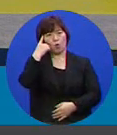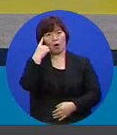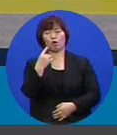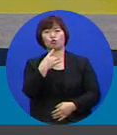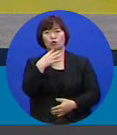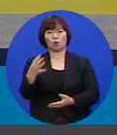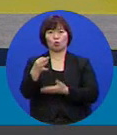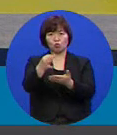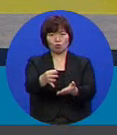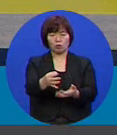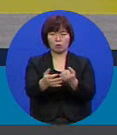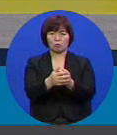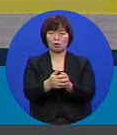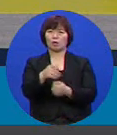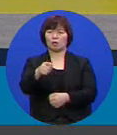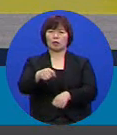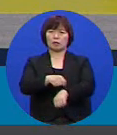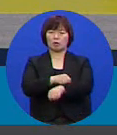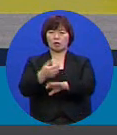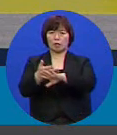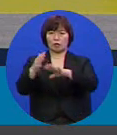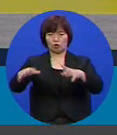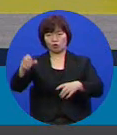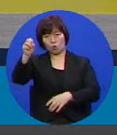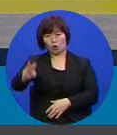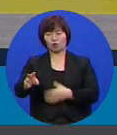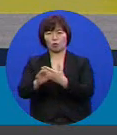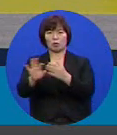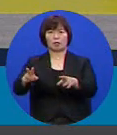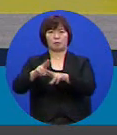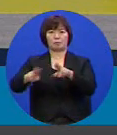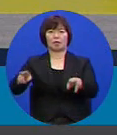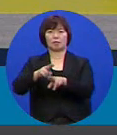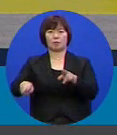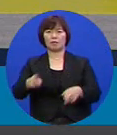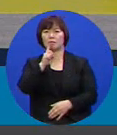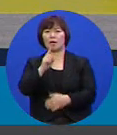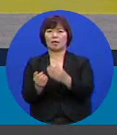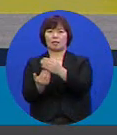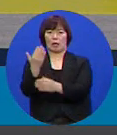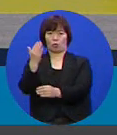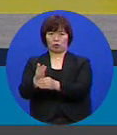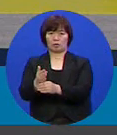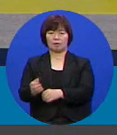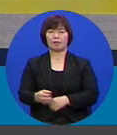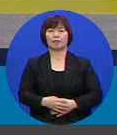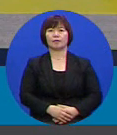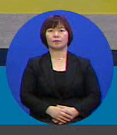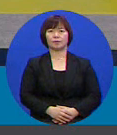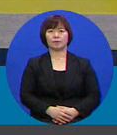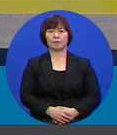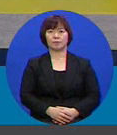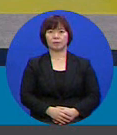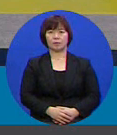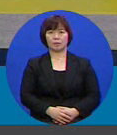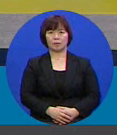유일한 장학금으로 이웃한 광주에서는 특혜라면서 폐지 운동이 일고 있습니다. 권대성 기자입니다.